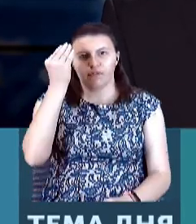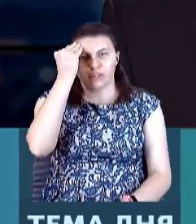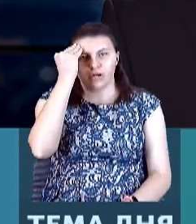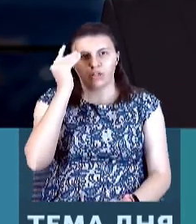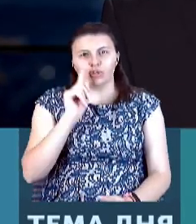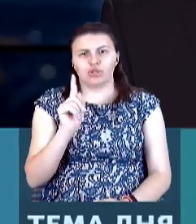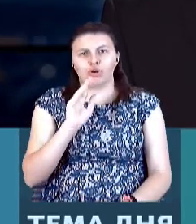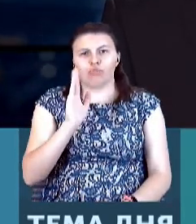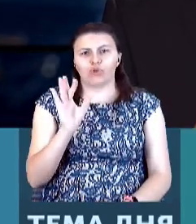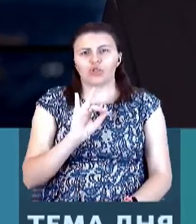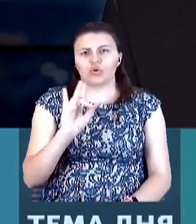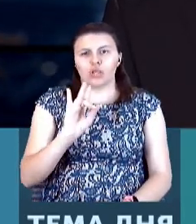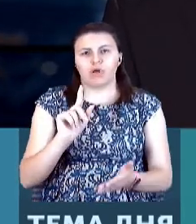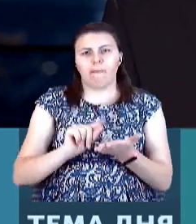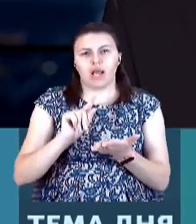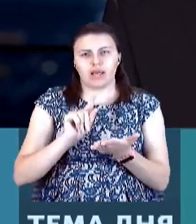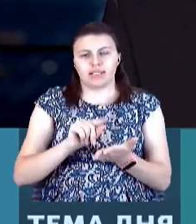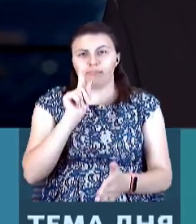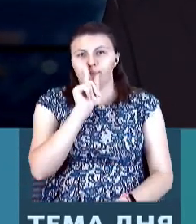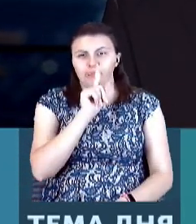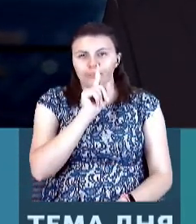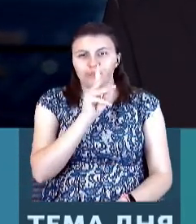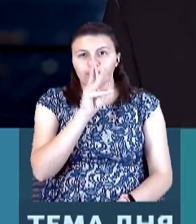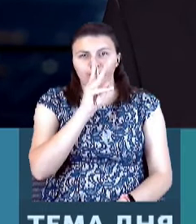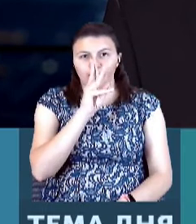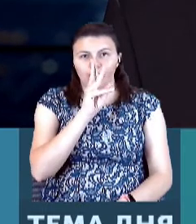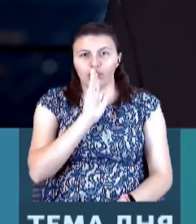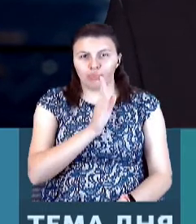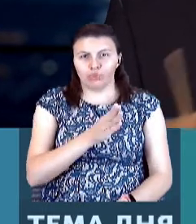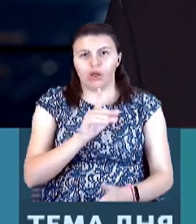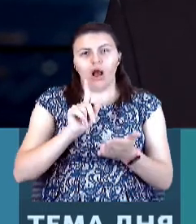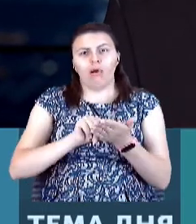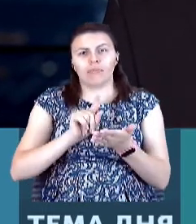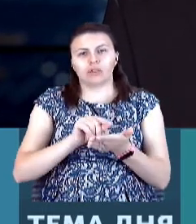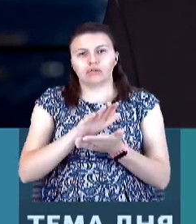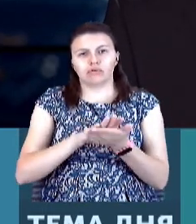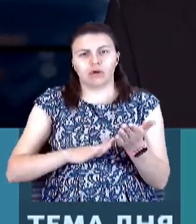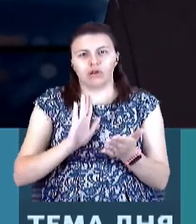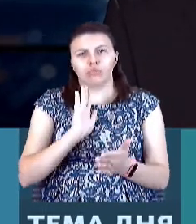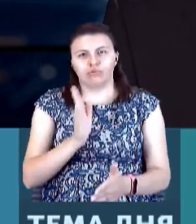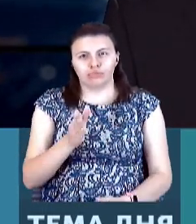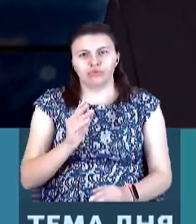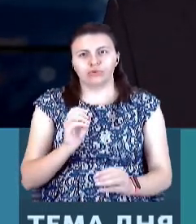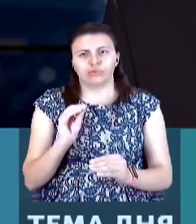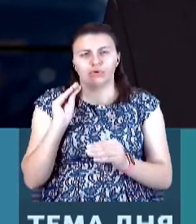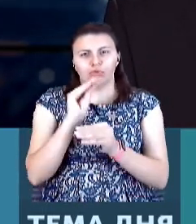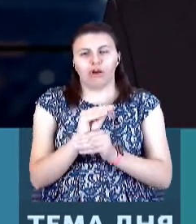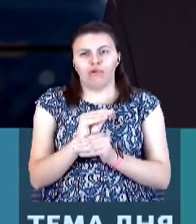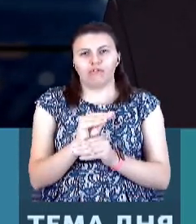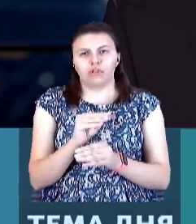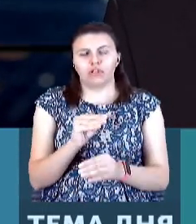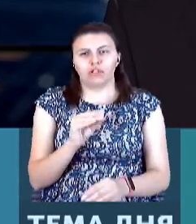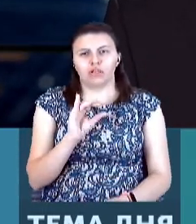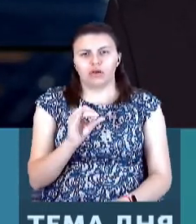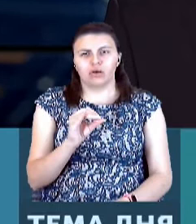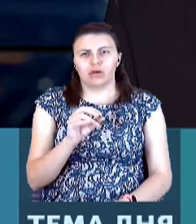з розміром пенсії? От зростає мінімальна заробітна плата, чи потягне за собою це зростання пенсії в Україні і наповнення